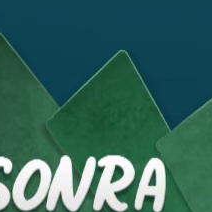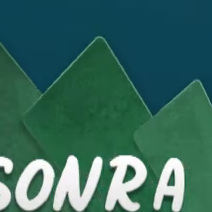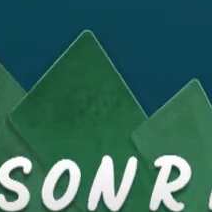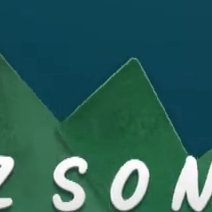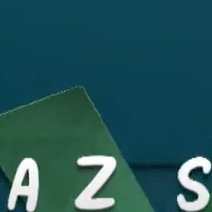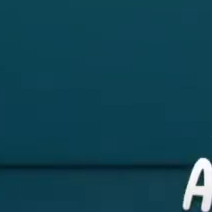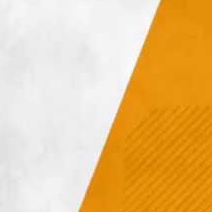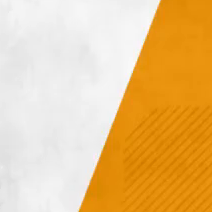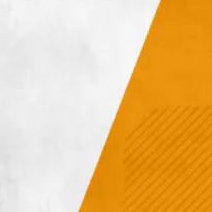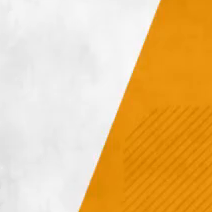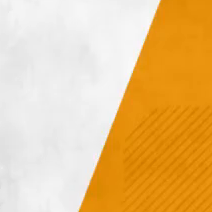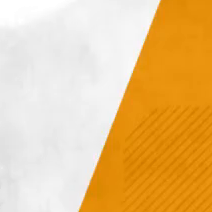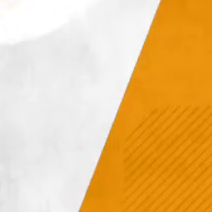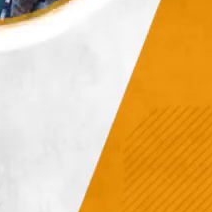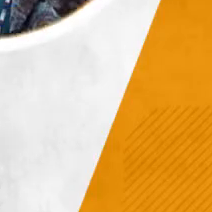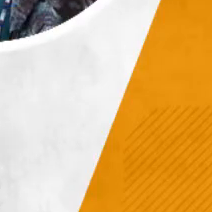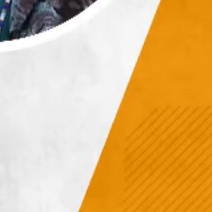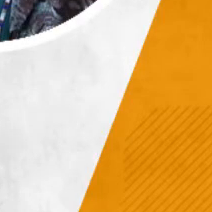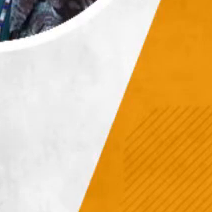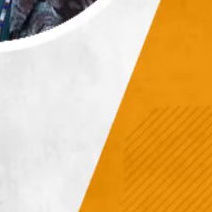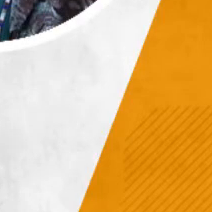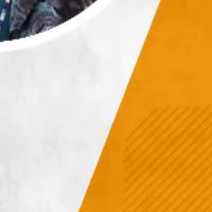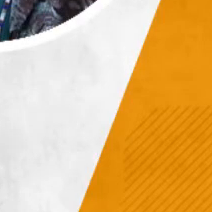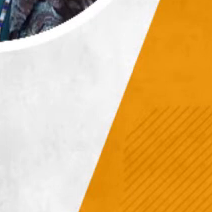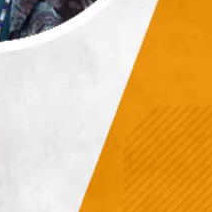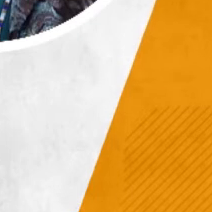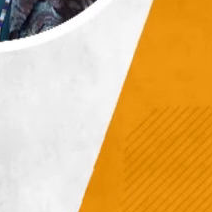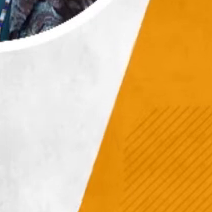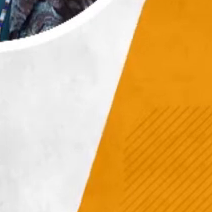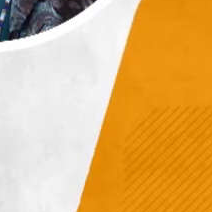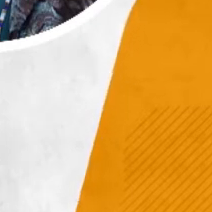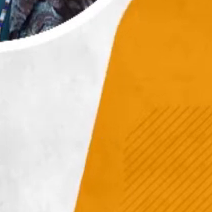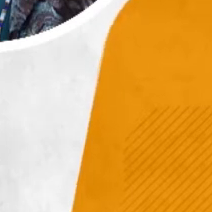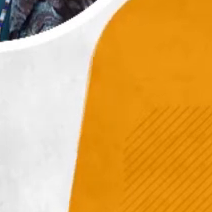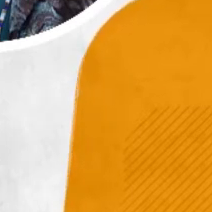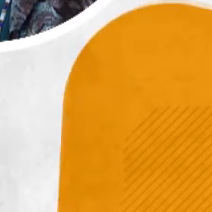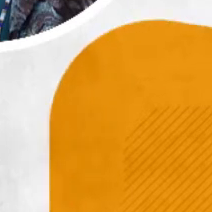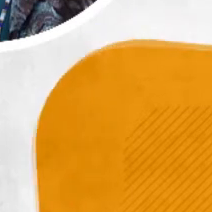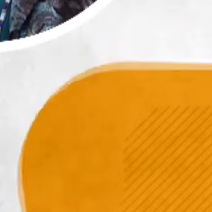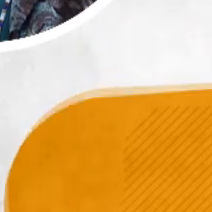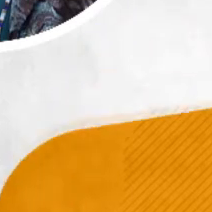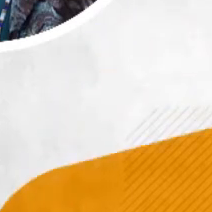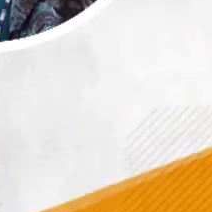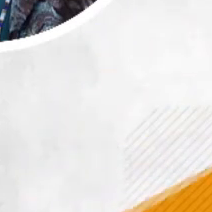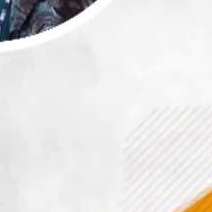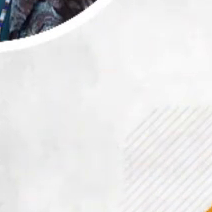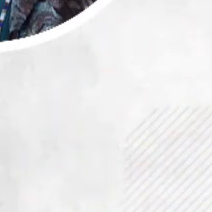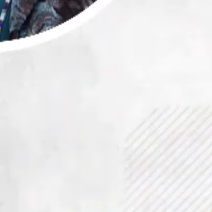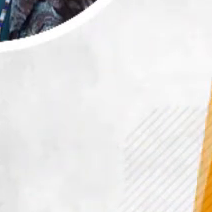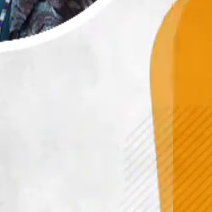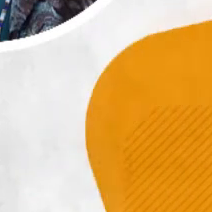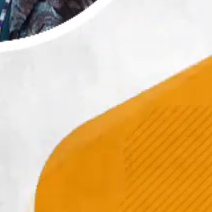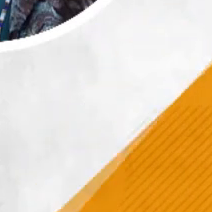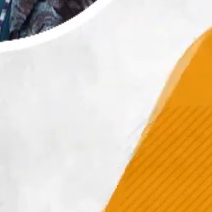nelerdir? Konuyla ilgili merak edilenleri çocuk ve aile danışmanı Özgül Piyade az sonra Yeni Güne